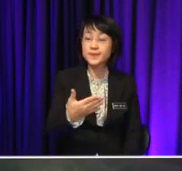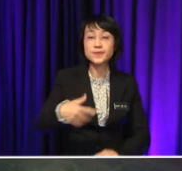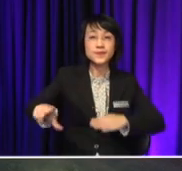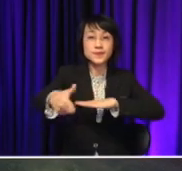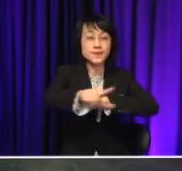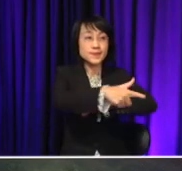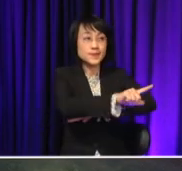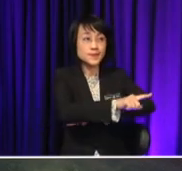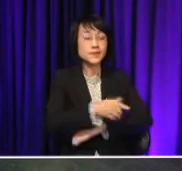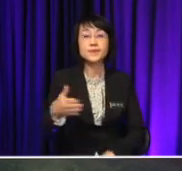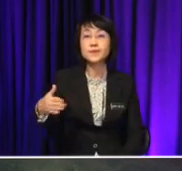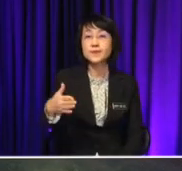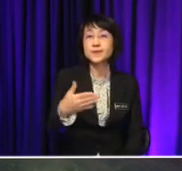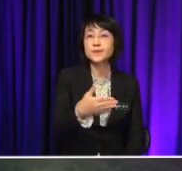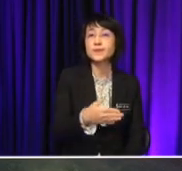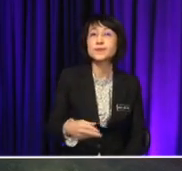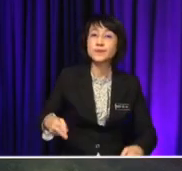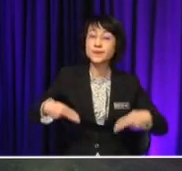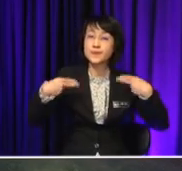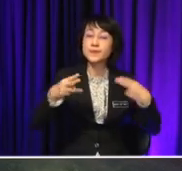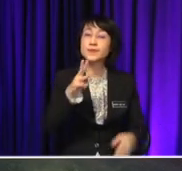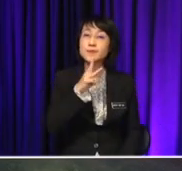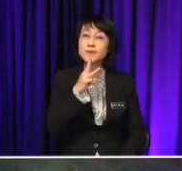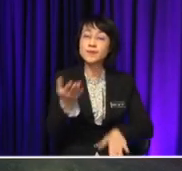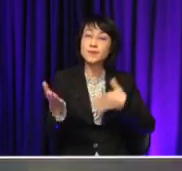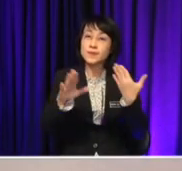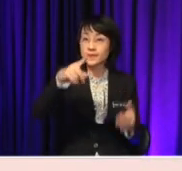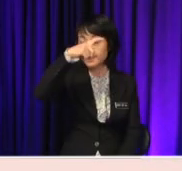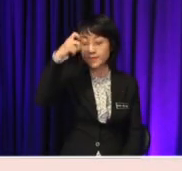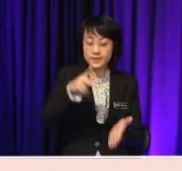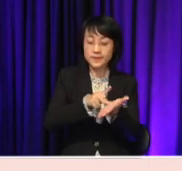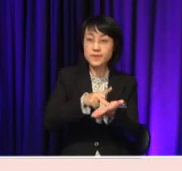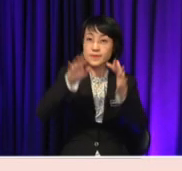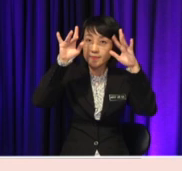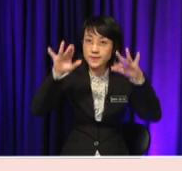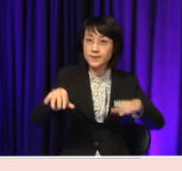di depan air mati dan sebagainya Itu adalah kesan hujan